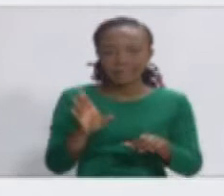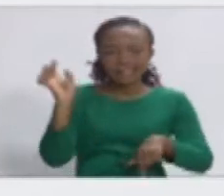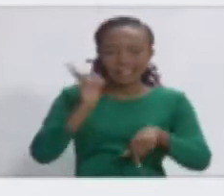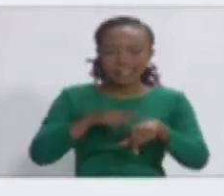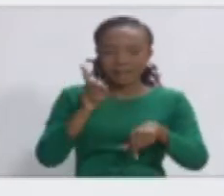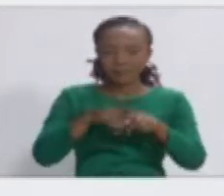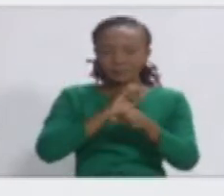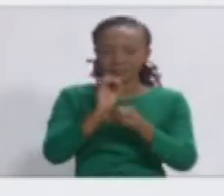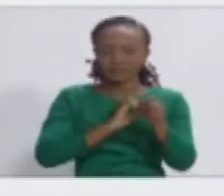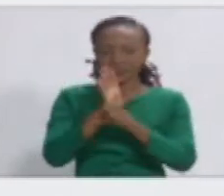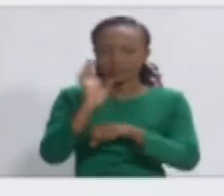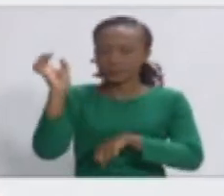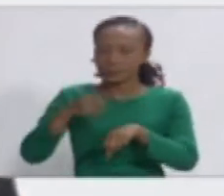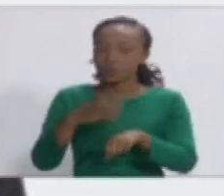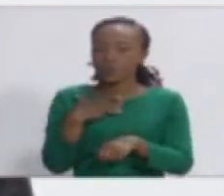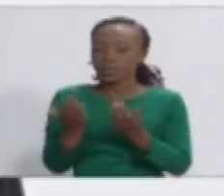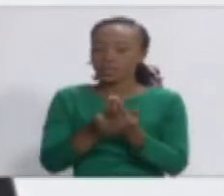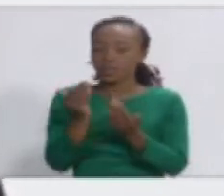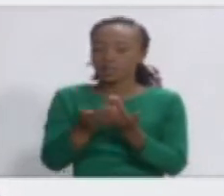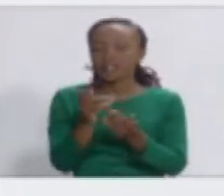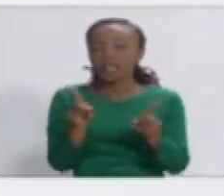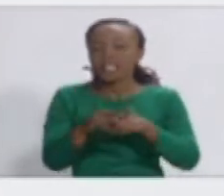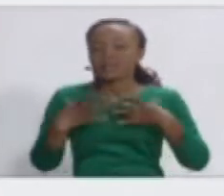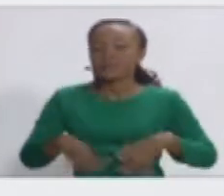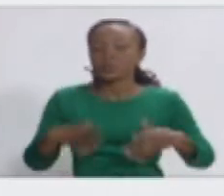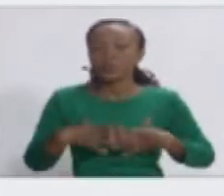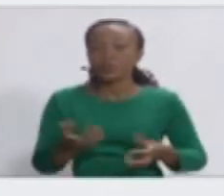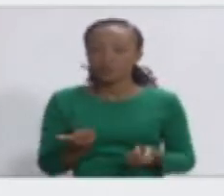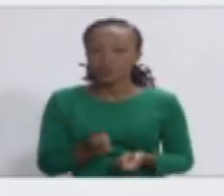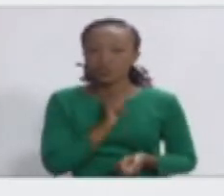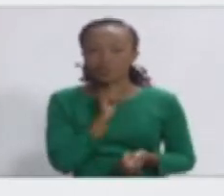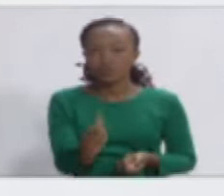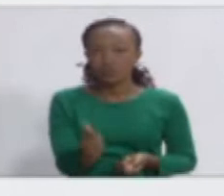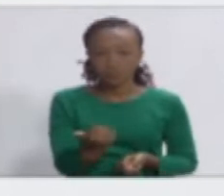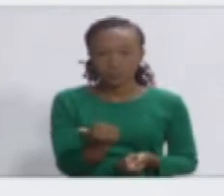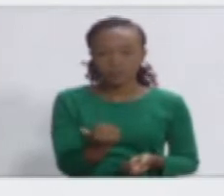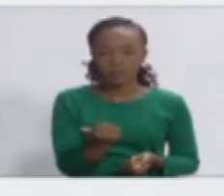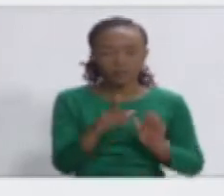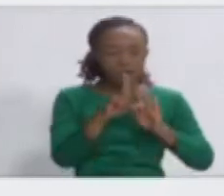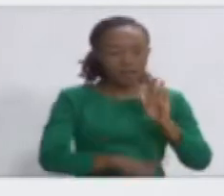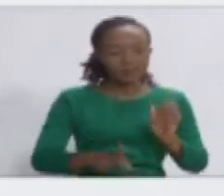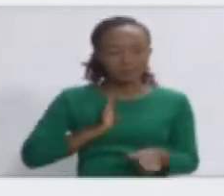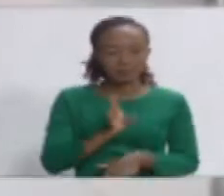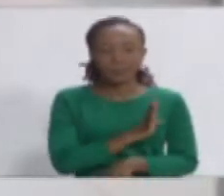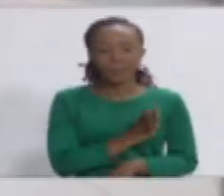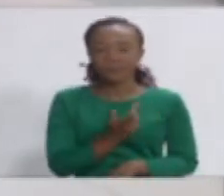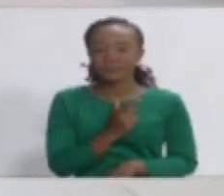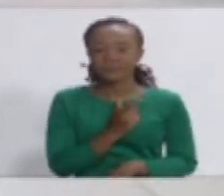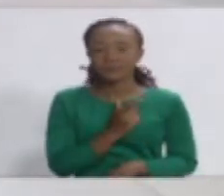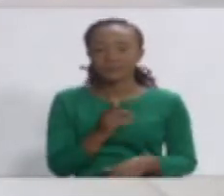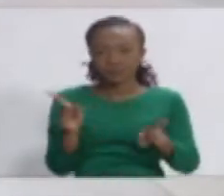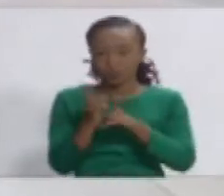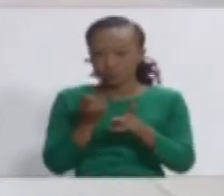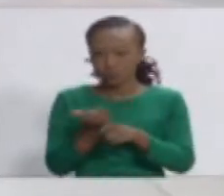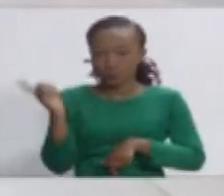COVID pandemic, we need to be treated as human beings. We are not children of a lesser God, we are not martyrs. Na siku